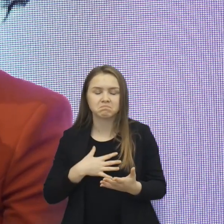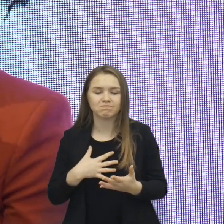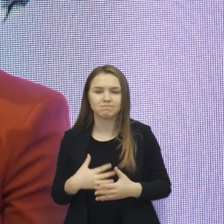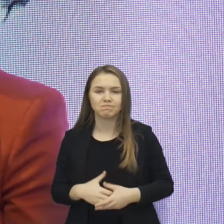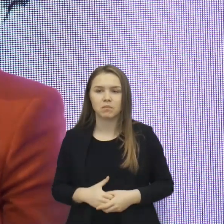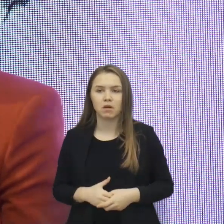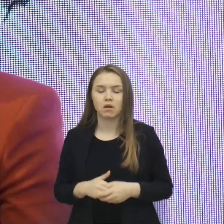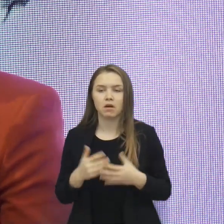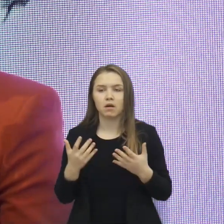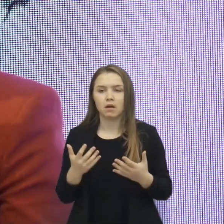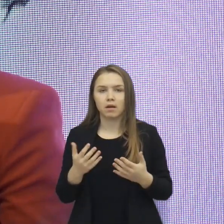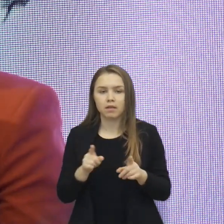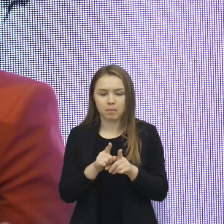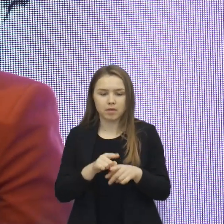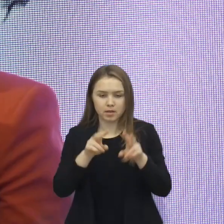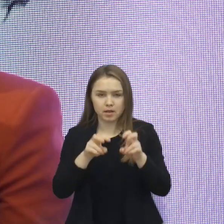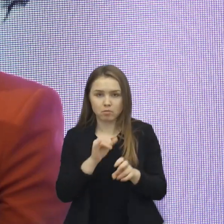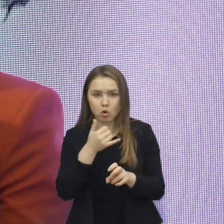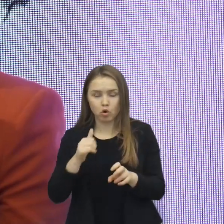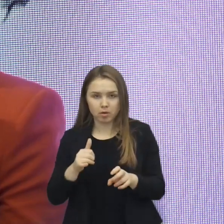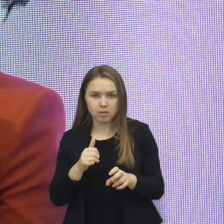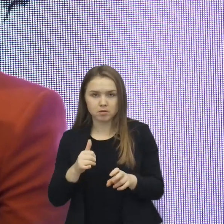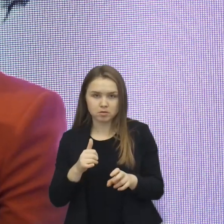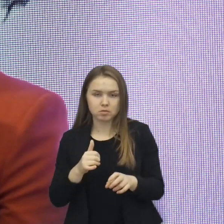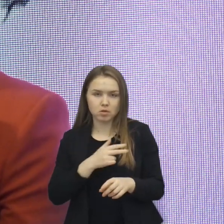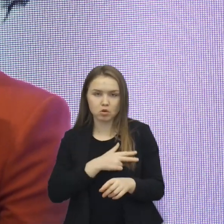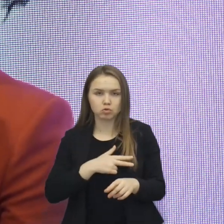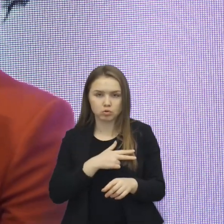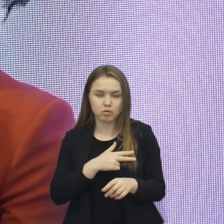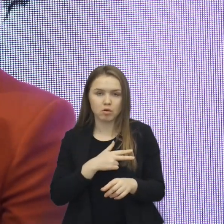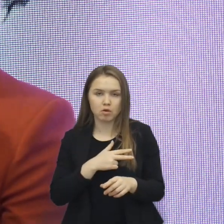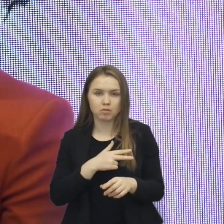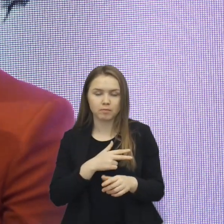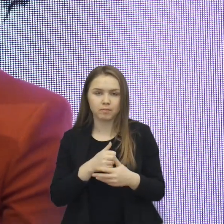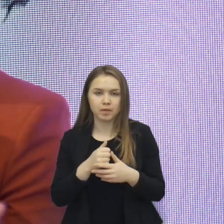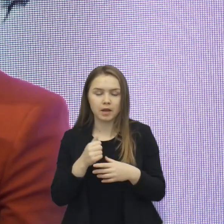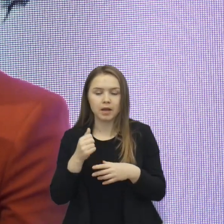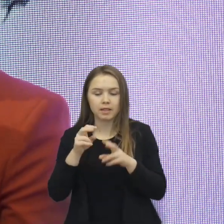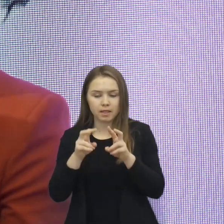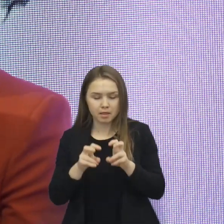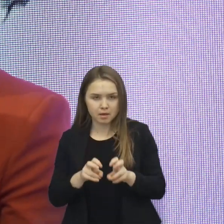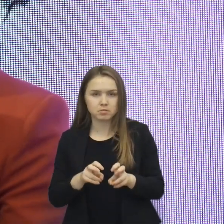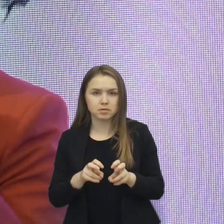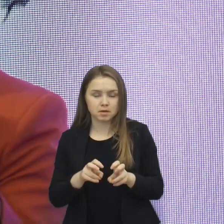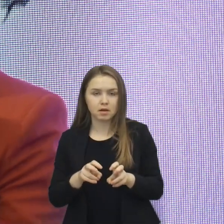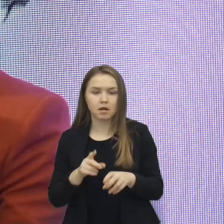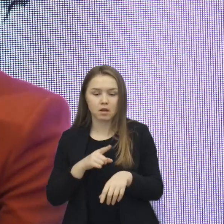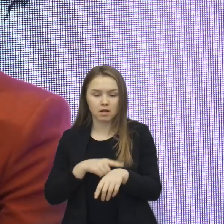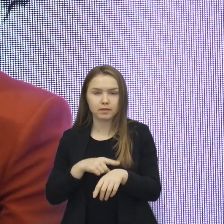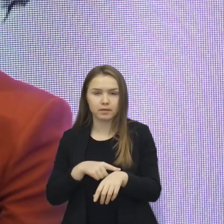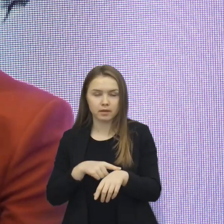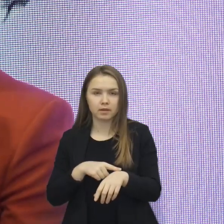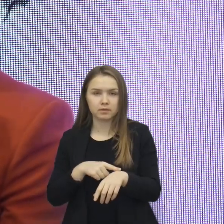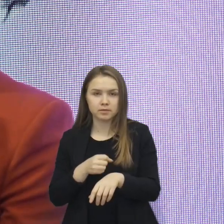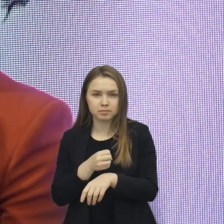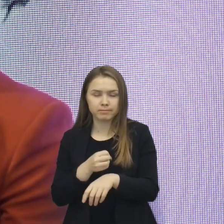apžvalgos dalis, vyko ir tas kokybinis sociologinis tyrimas, kai buvo apklausiami trans asmenys, tai kadangi laiką taupant, aš neapžvelginėsiu visų